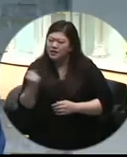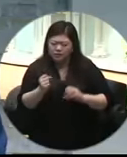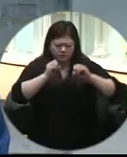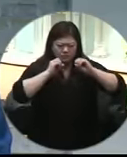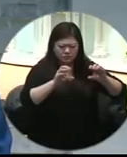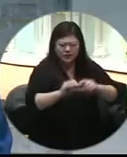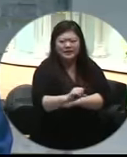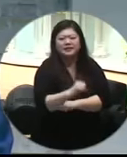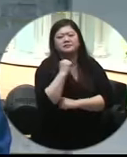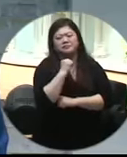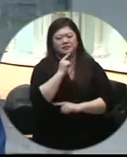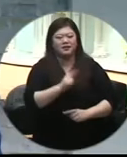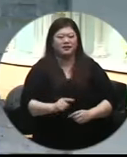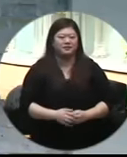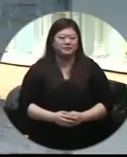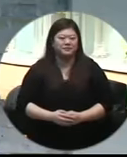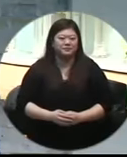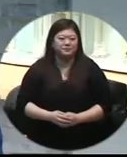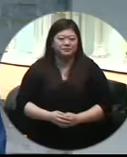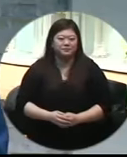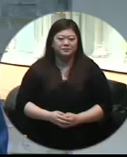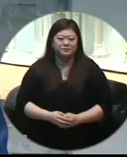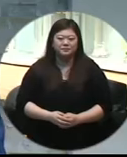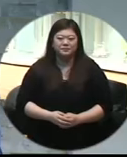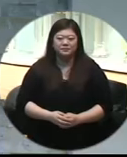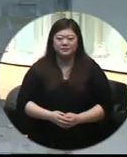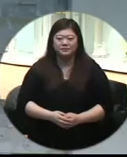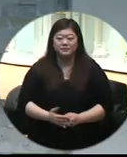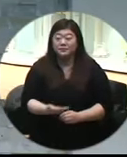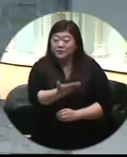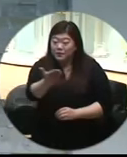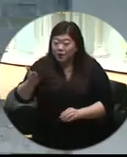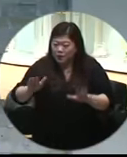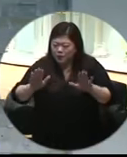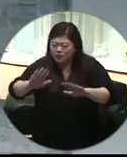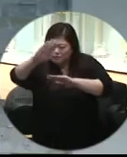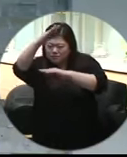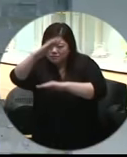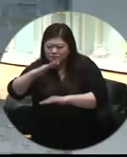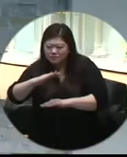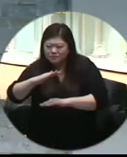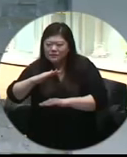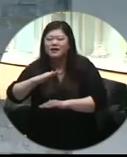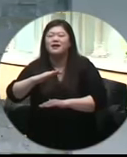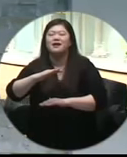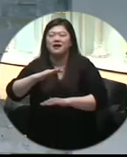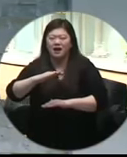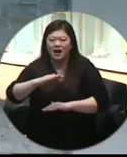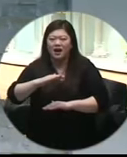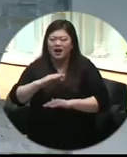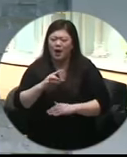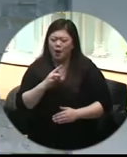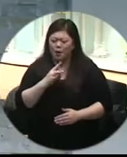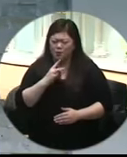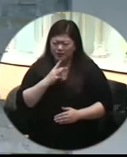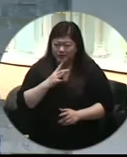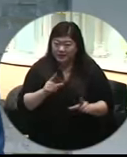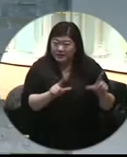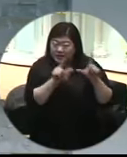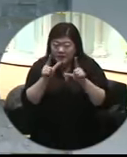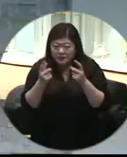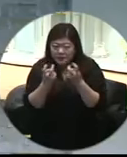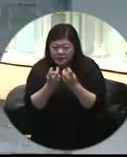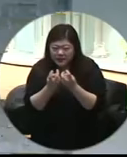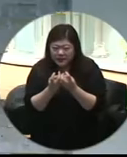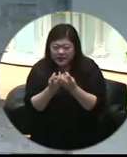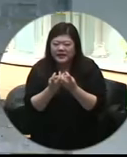것이 영계자 성도들을 오늘 본문 말씀 통해서 오직의 삶이 회복이 되고 그 어떤